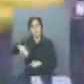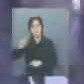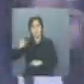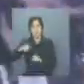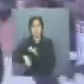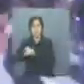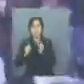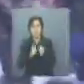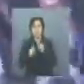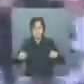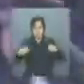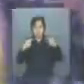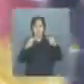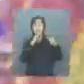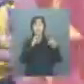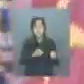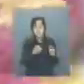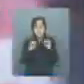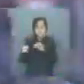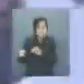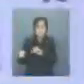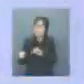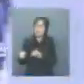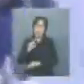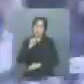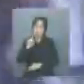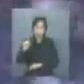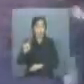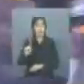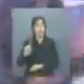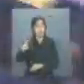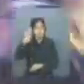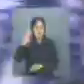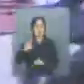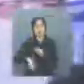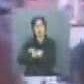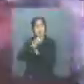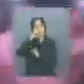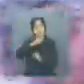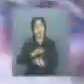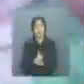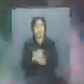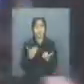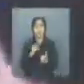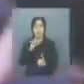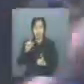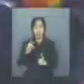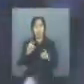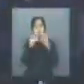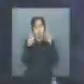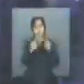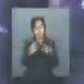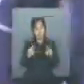ต้องเลื่อนออกไปนายเดวินชิดชอบจะฟ้องร้องเรียกค่าเสียหายต่อบริษัทไทยพรีเมียร์ลีก และจะร้องเรียนไปยังสมาพันธ์ฟุตบอลแห่งเ